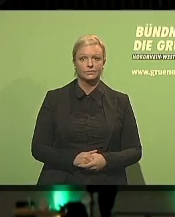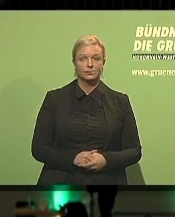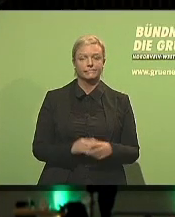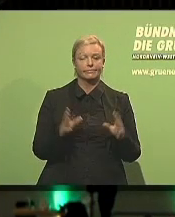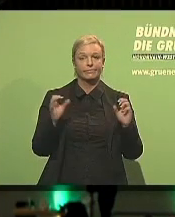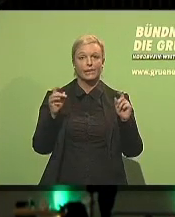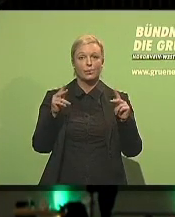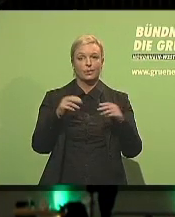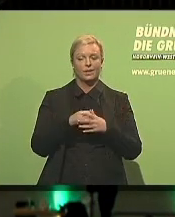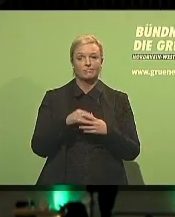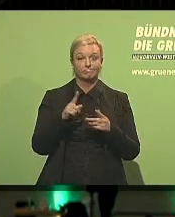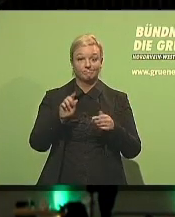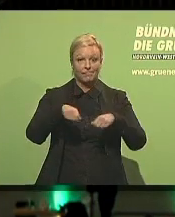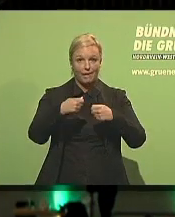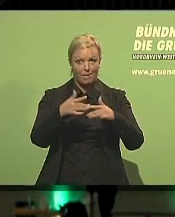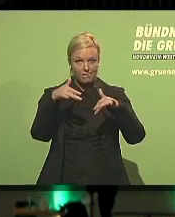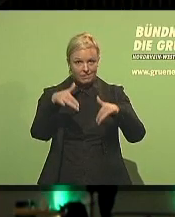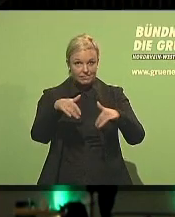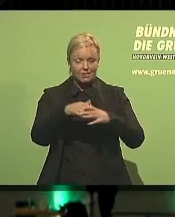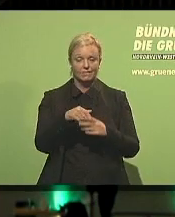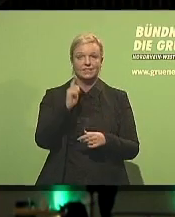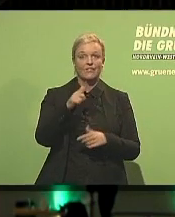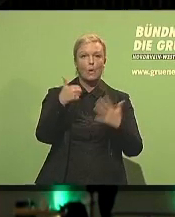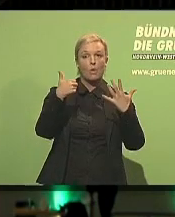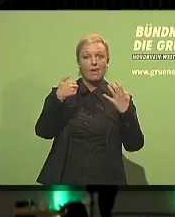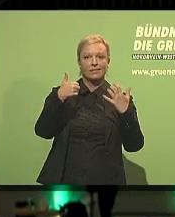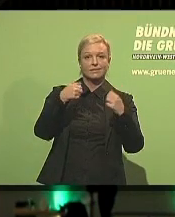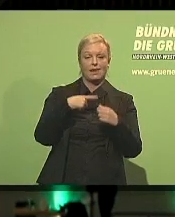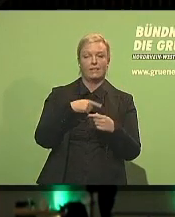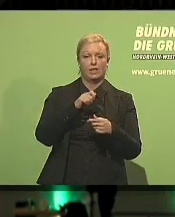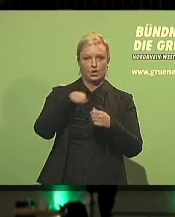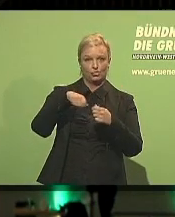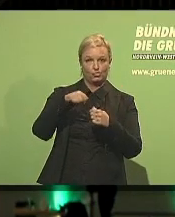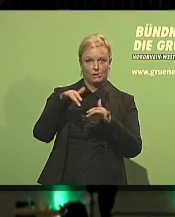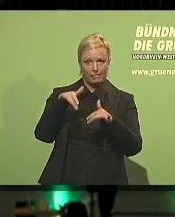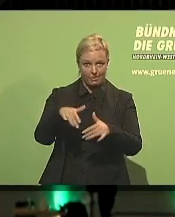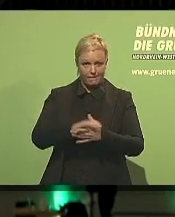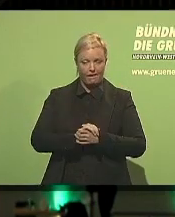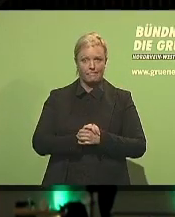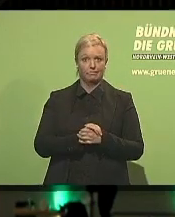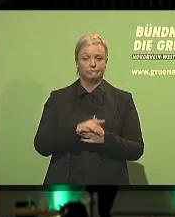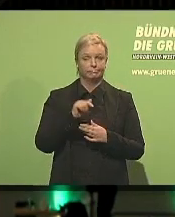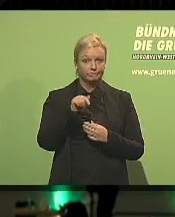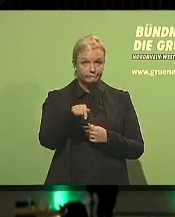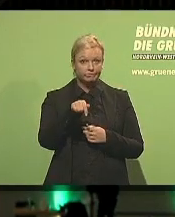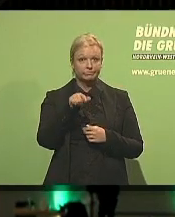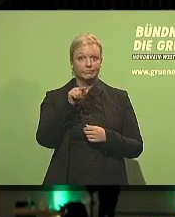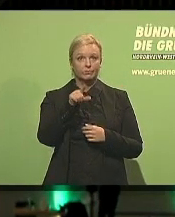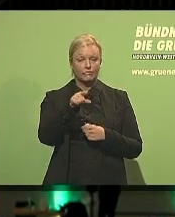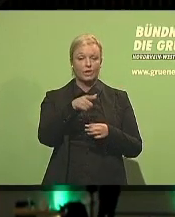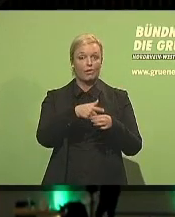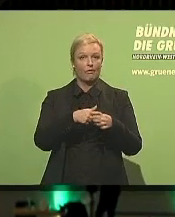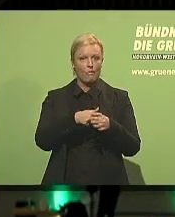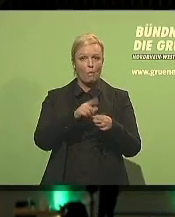Okay, wir haben ein Ergebnis. Es gibt 260 abgegebene Stimmen. Damit liegt das Quorum